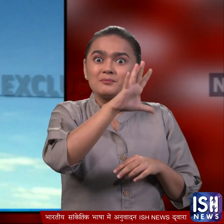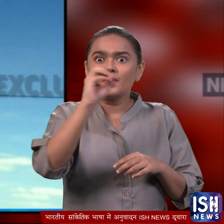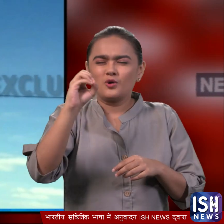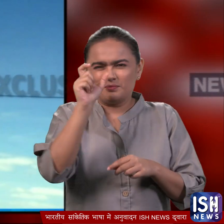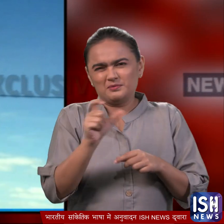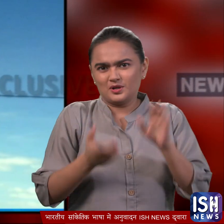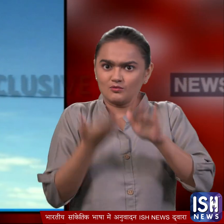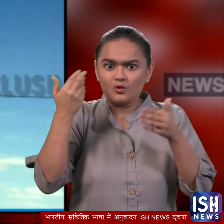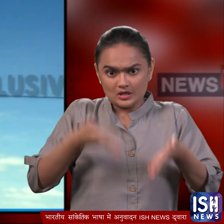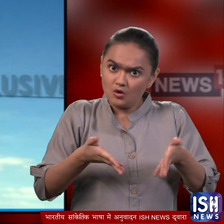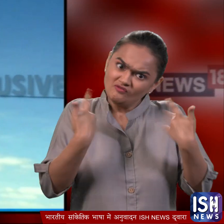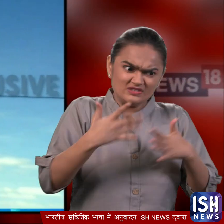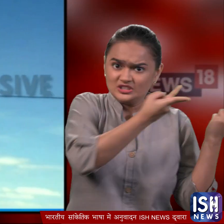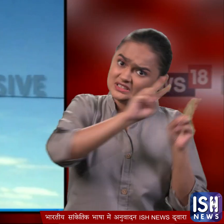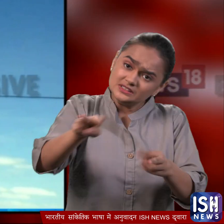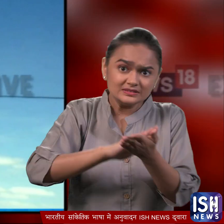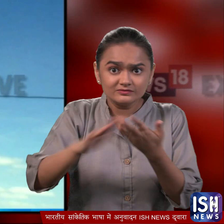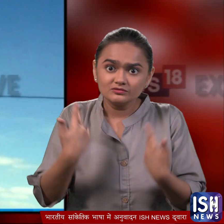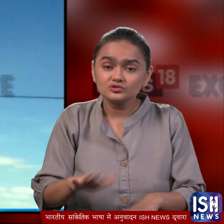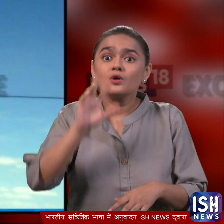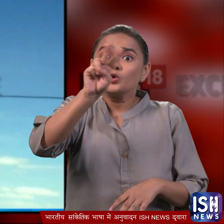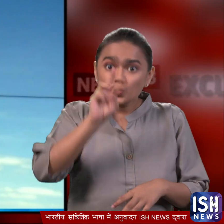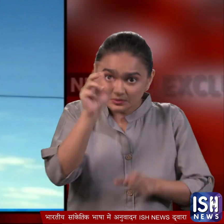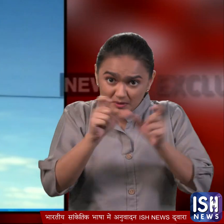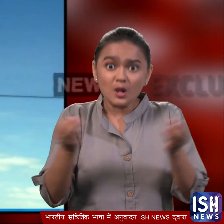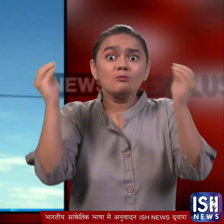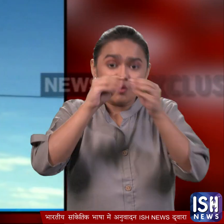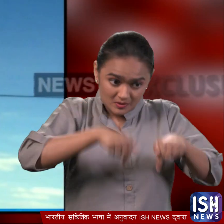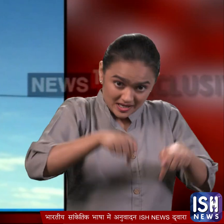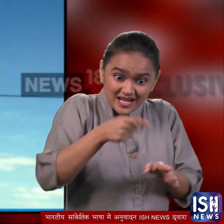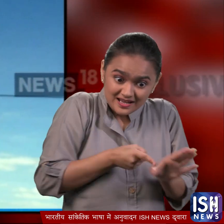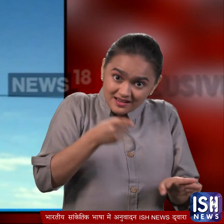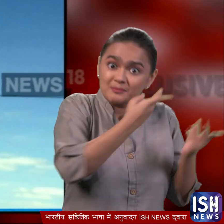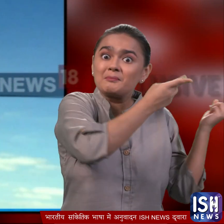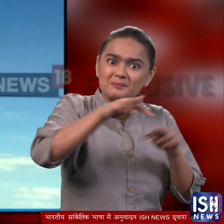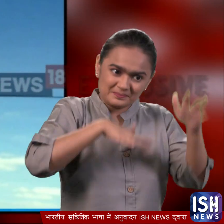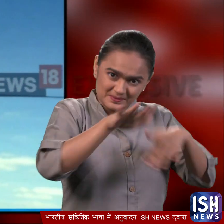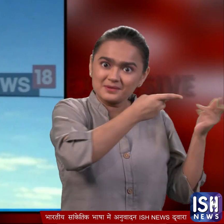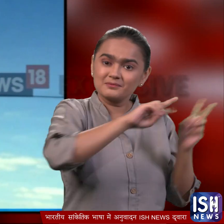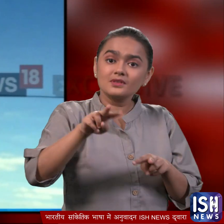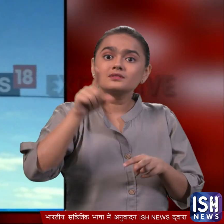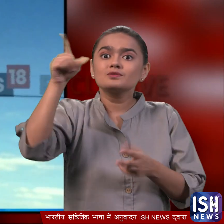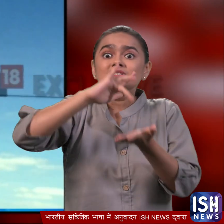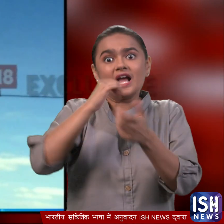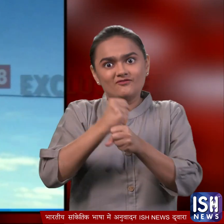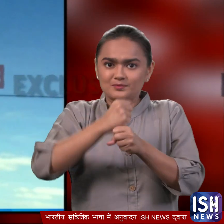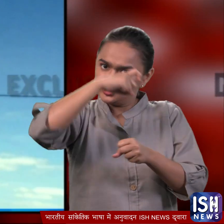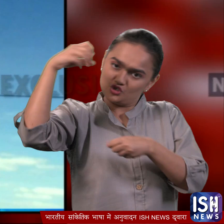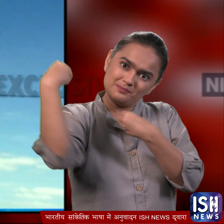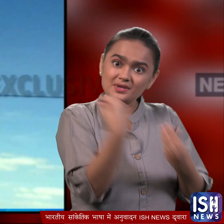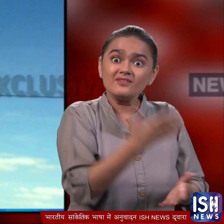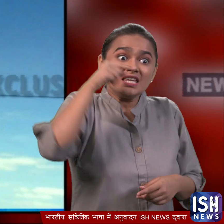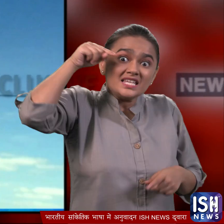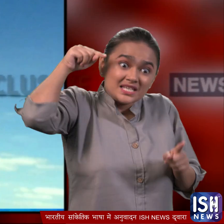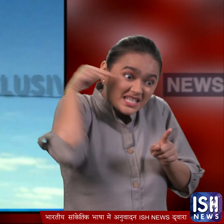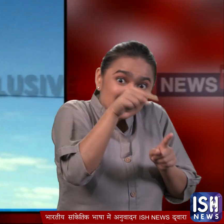तहत 500 से ज्यादा कश्मीरी पंडित वहां लौट चुके हैं, जबकि 2000 और लोग इसी साल कश्मीर लौटने वाले हैं, जिन्हें केंद्र सरकार ने नौकरी